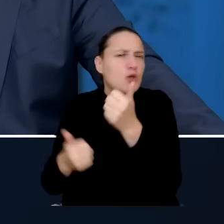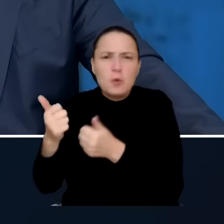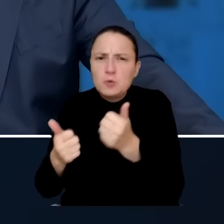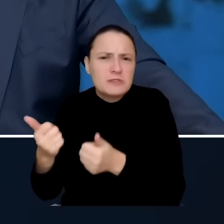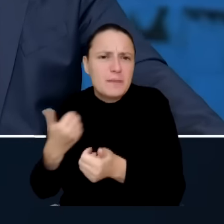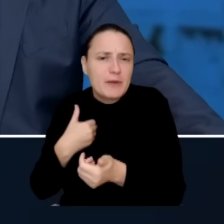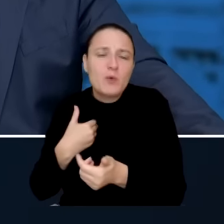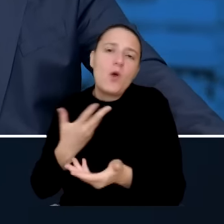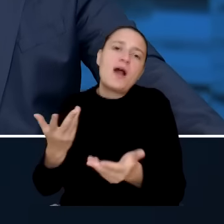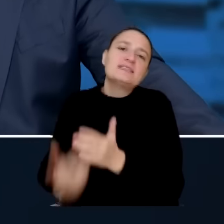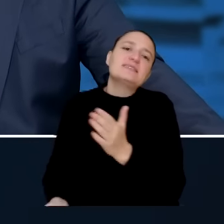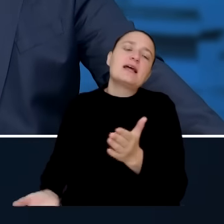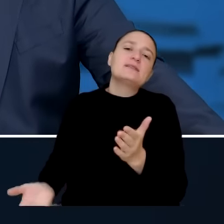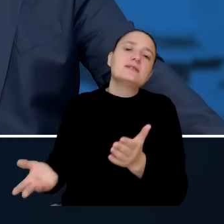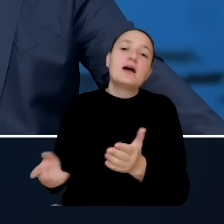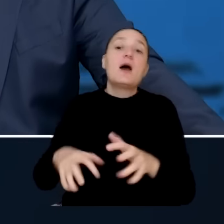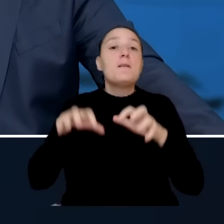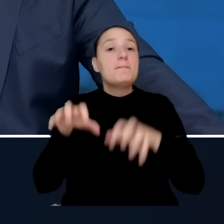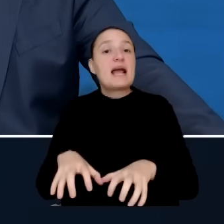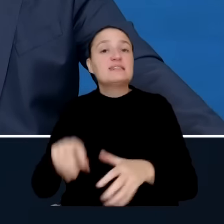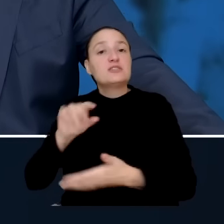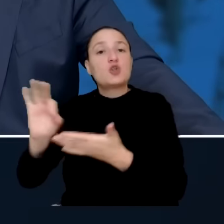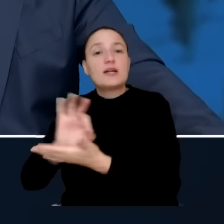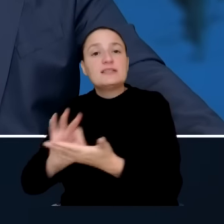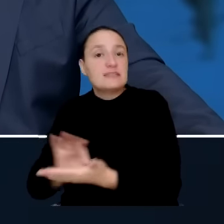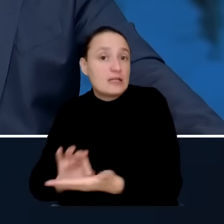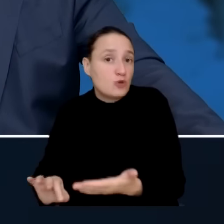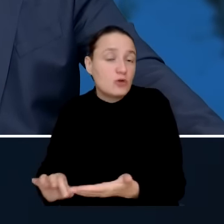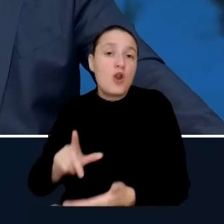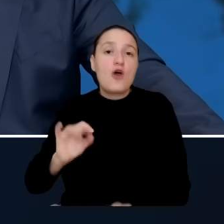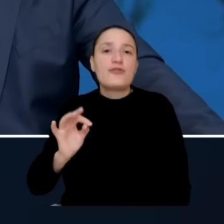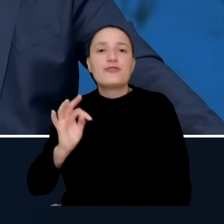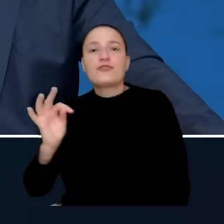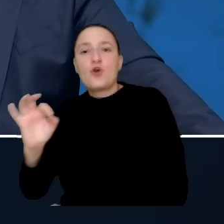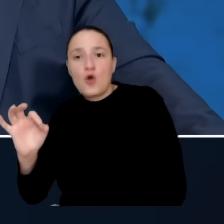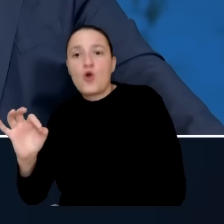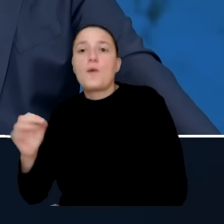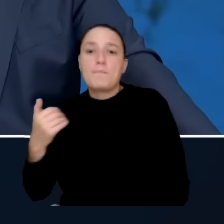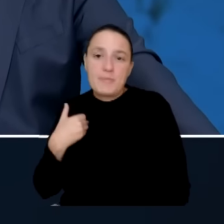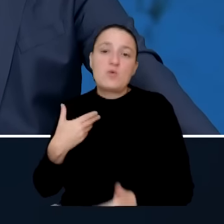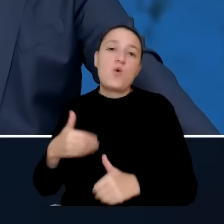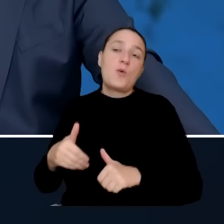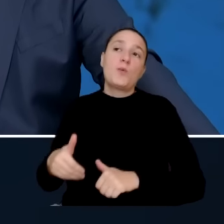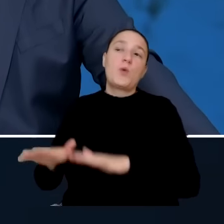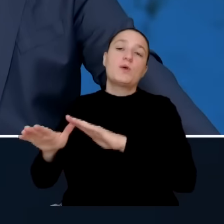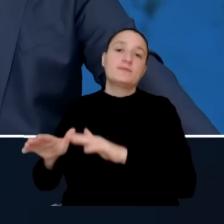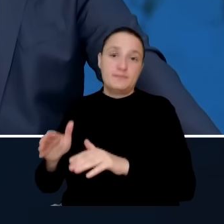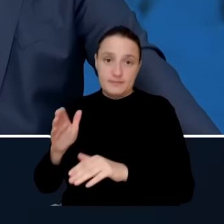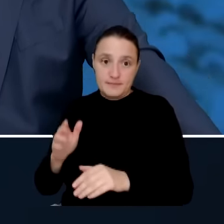dostali dziwnym trafem prezes tego Totalizatora też został na zieloną trawkę